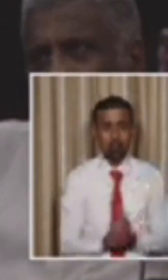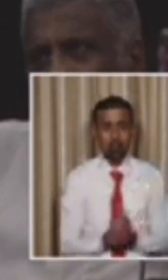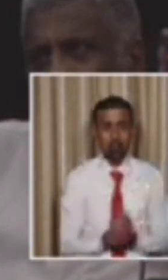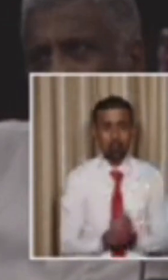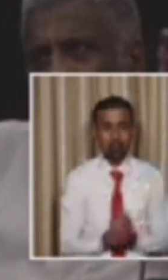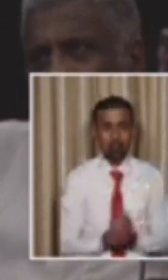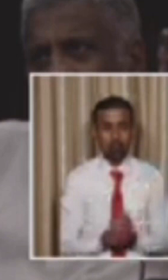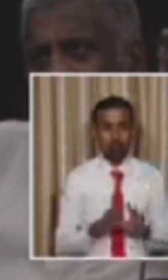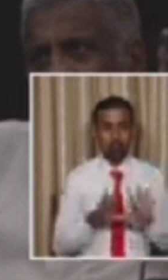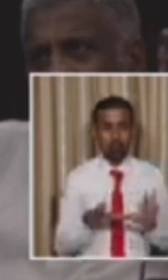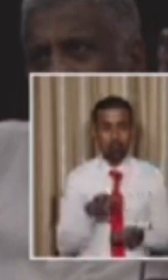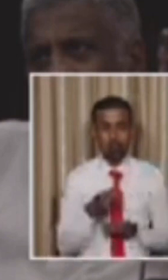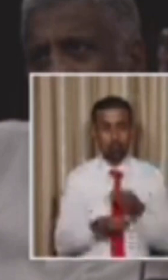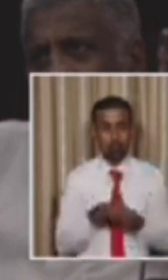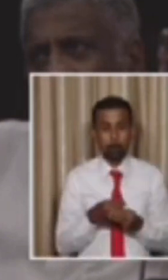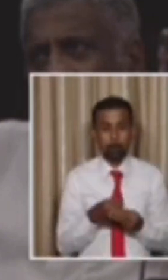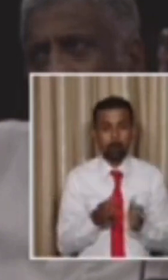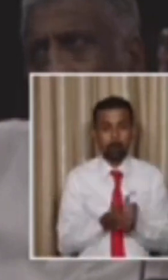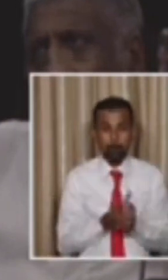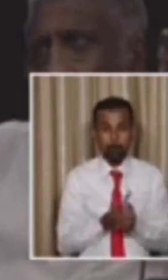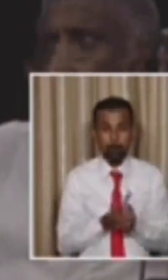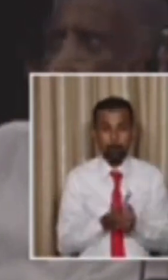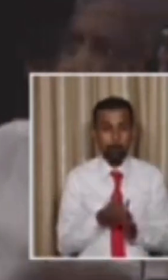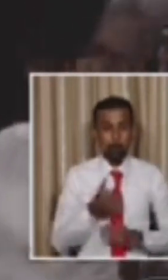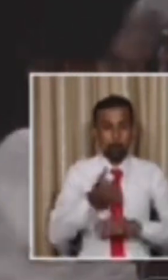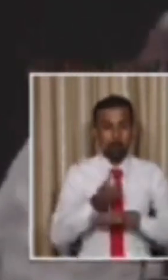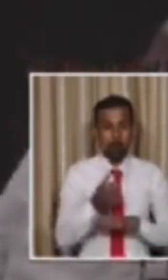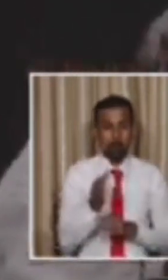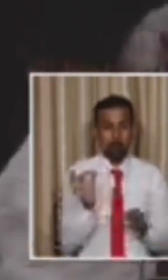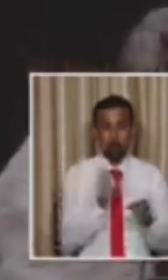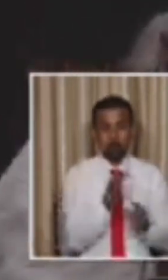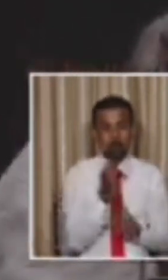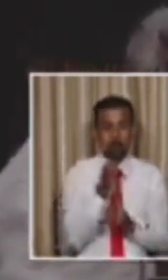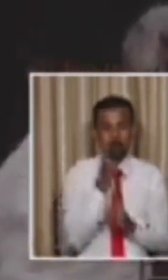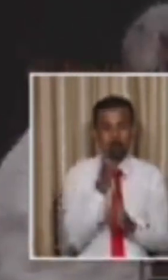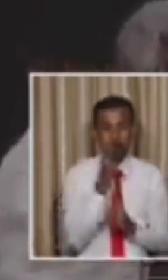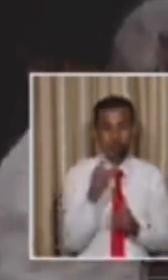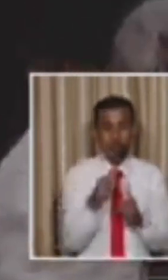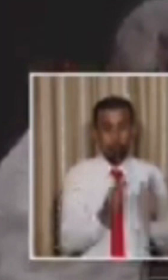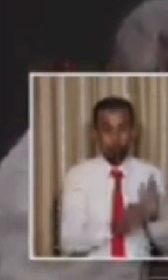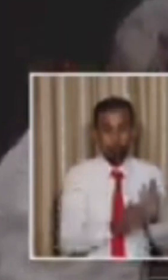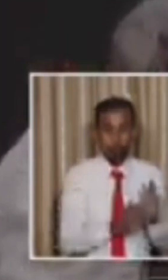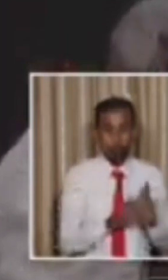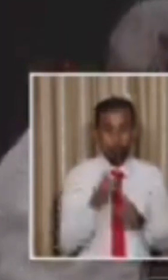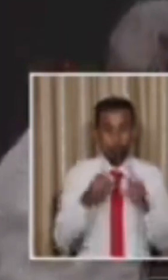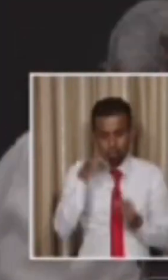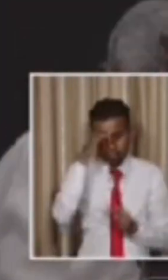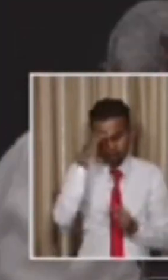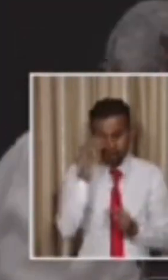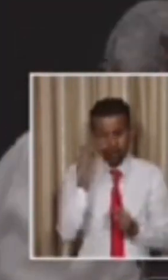මේ පොදු ව්‍යාපාර පිළිබඳ කාරක ස්වභාවයේ සභාපතිවරයා පත් කරන්නේ ජනාධිපති හෝ අගමැති හෝ කතානායකතුමා